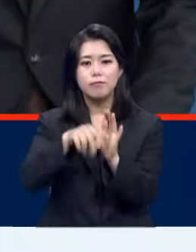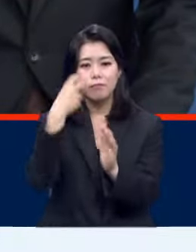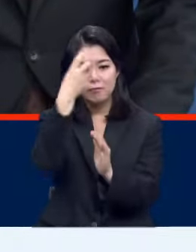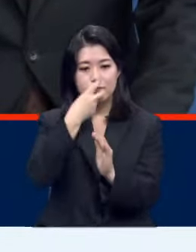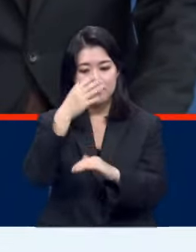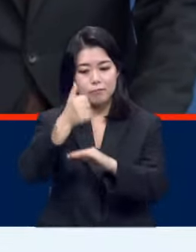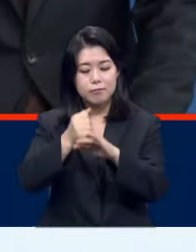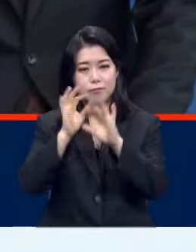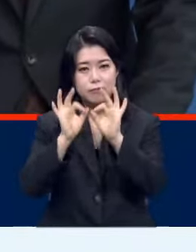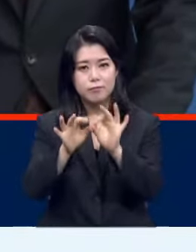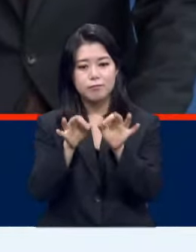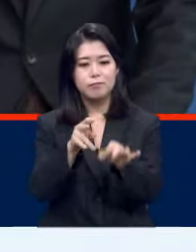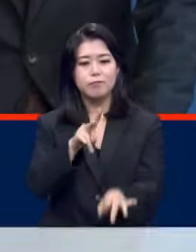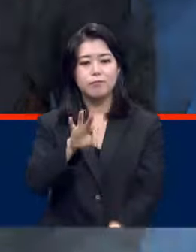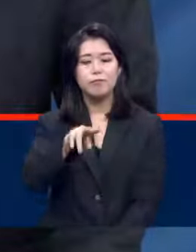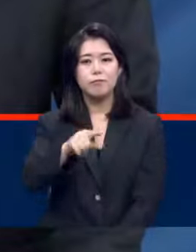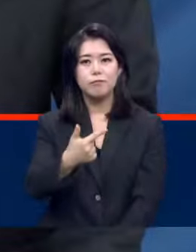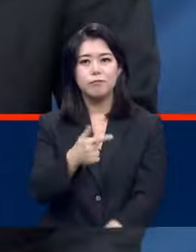보면요